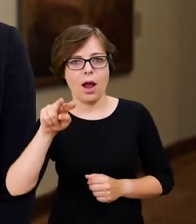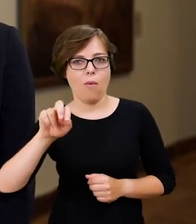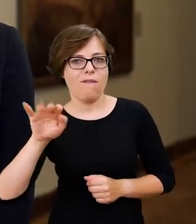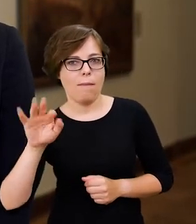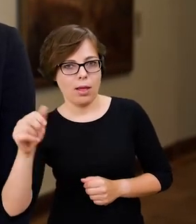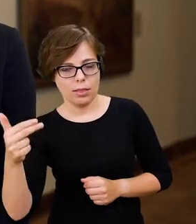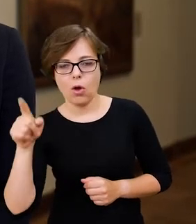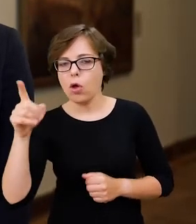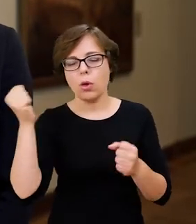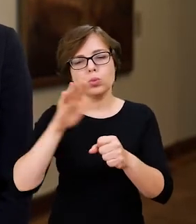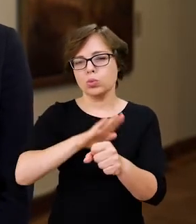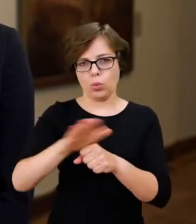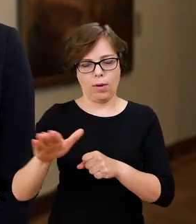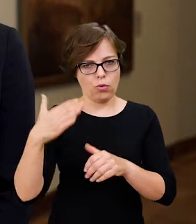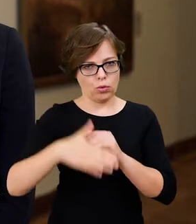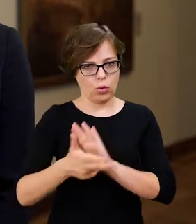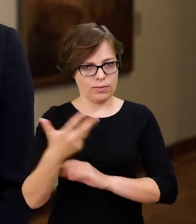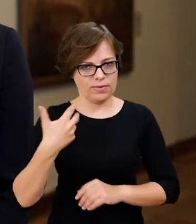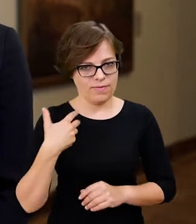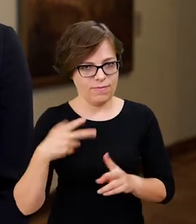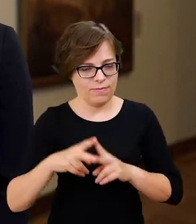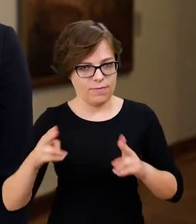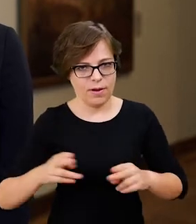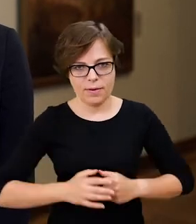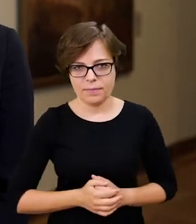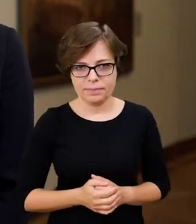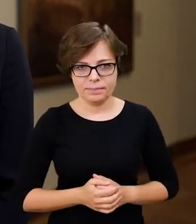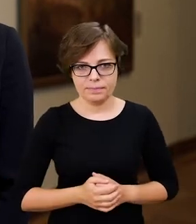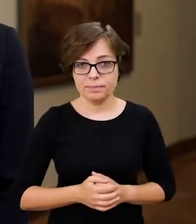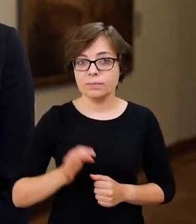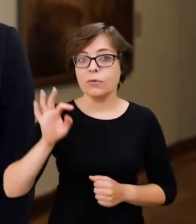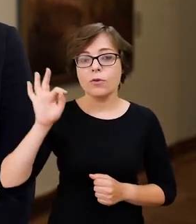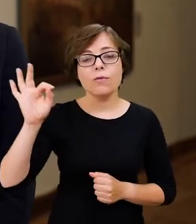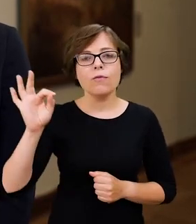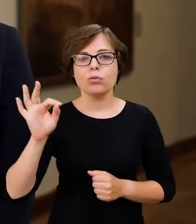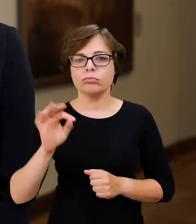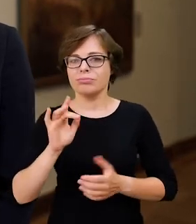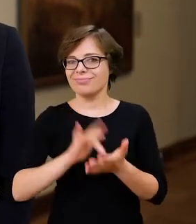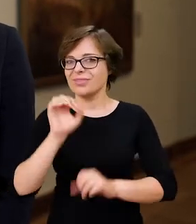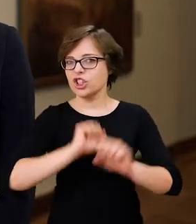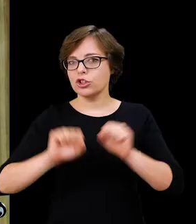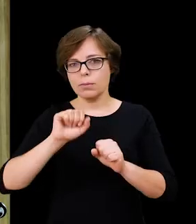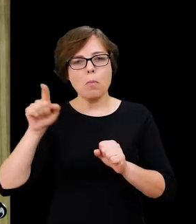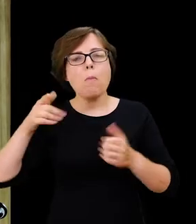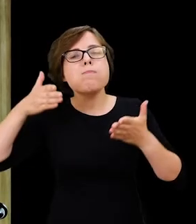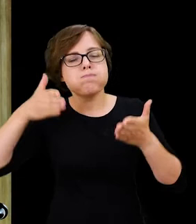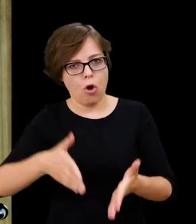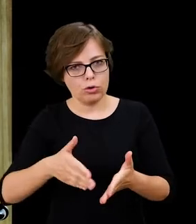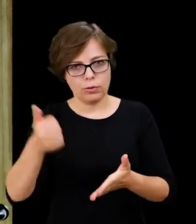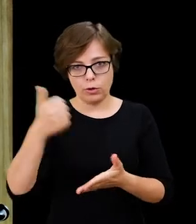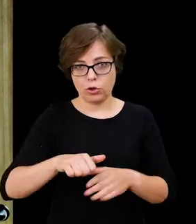z największych sław końca XVIII wieku. Jej rzymski pochówek w 1807